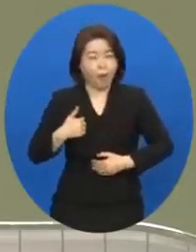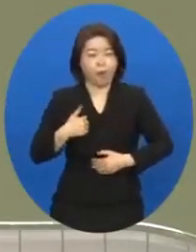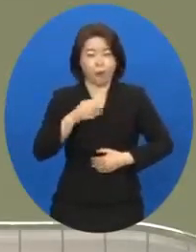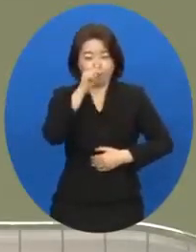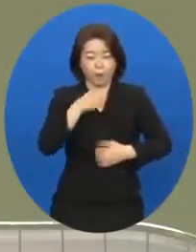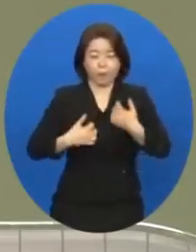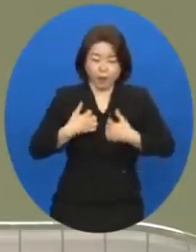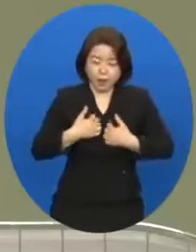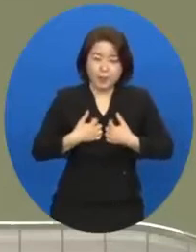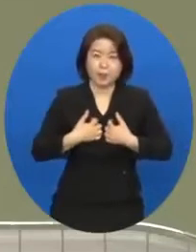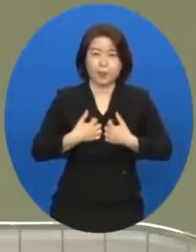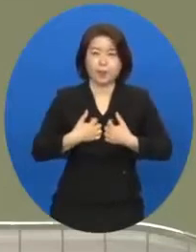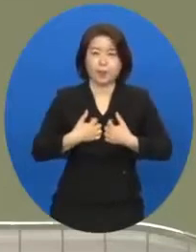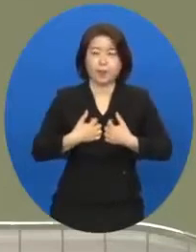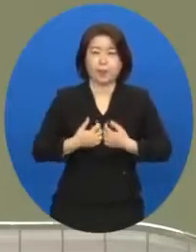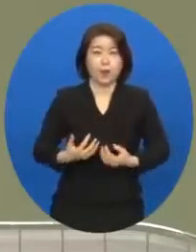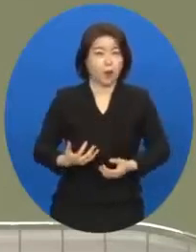하고 그리고